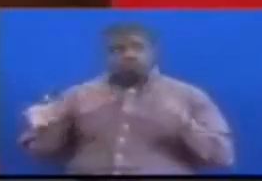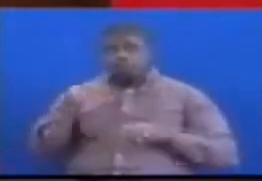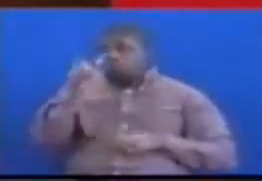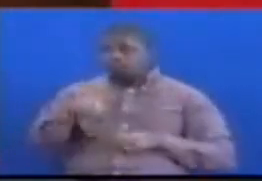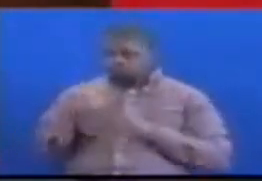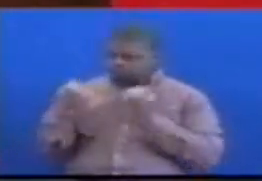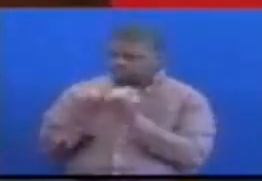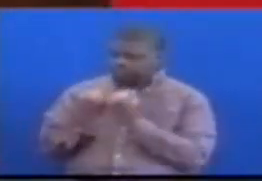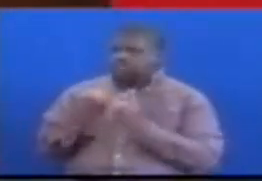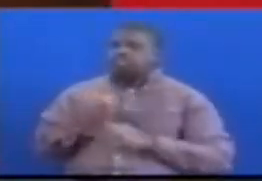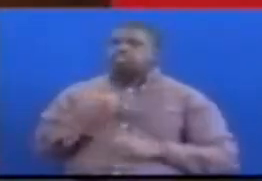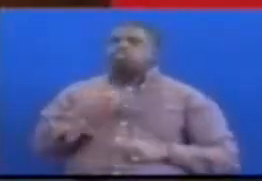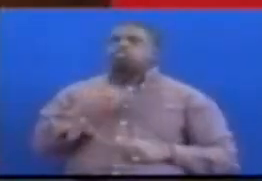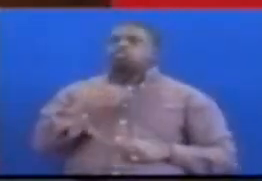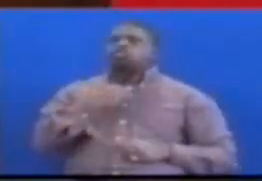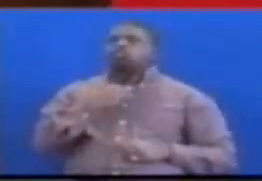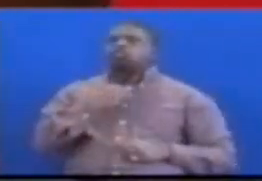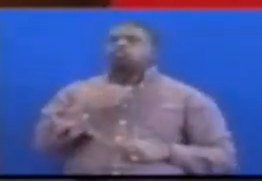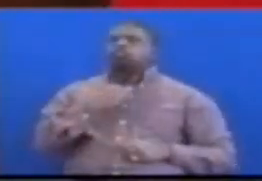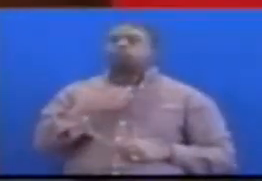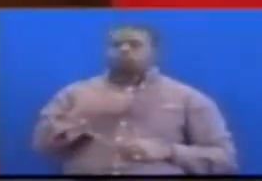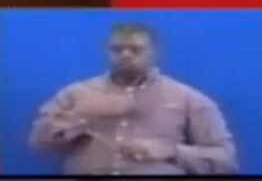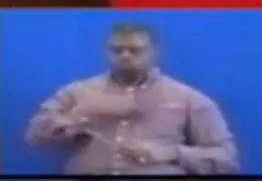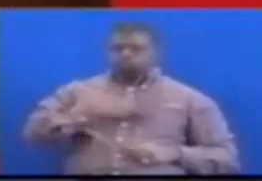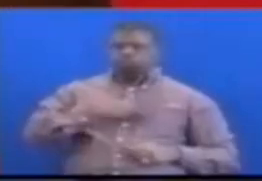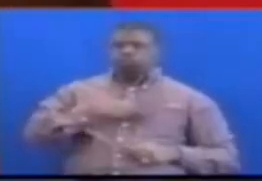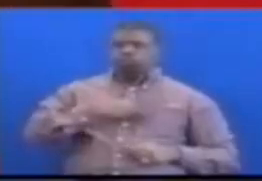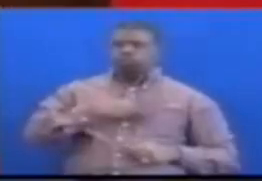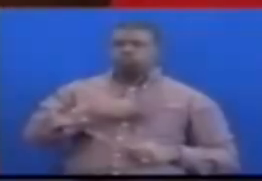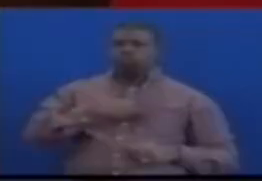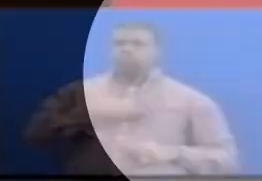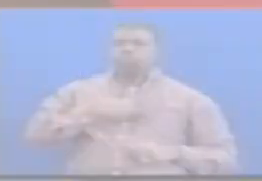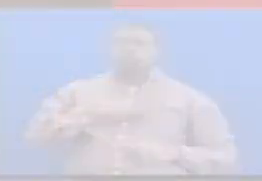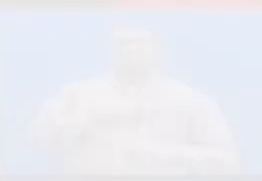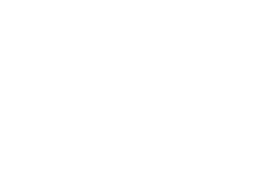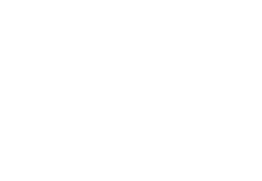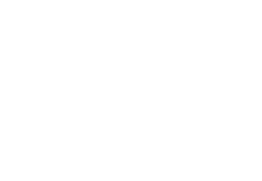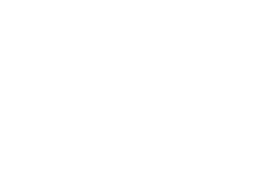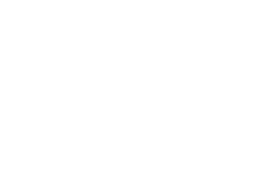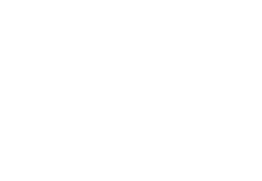wanaotengeneza chuki dhidi ya serikali, na mambo mengine yanaweza kaa yanafanyika ya muundo huo.